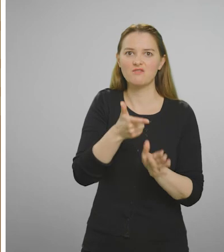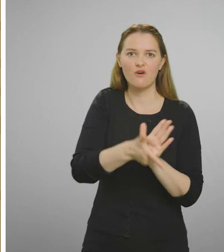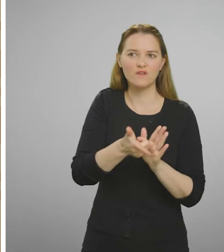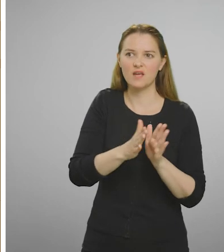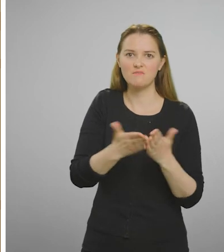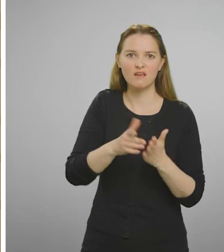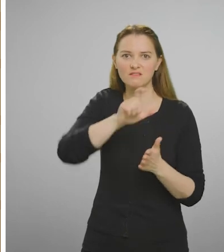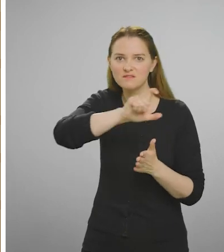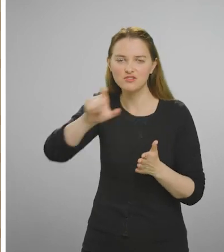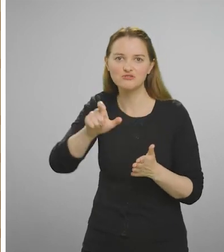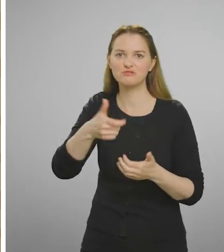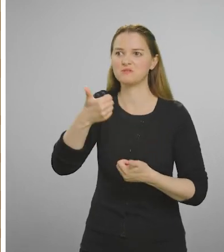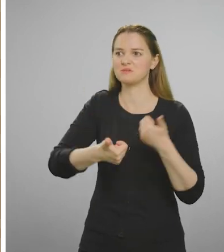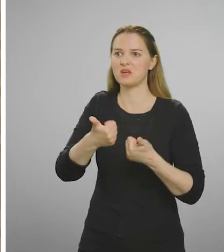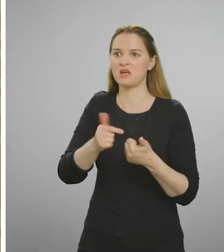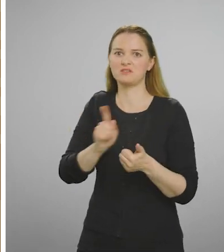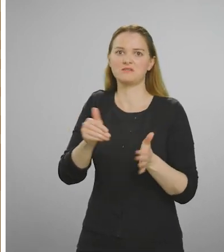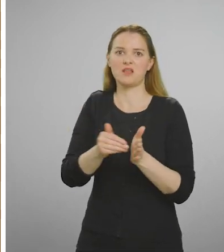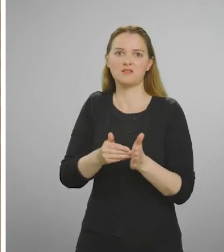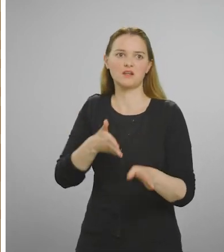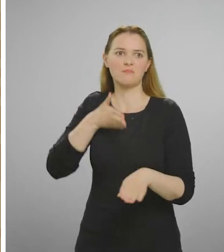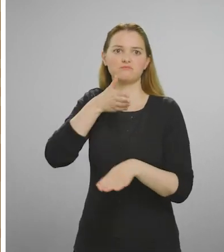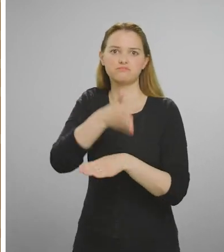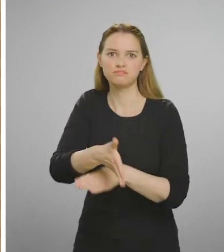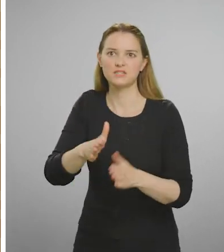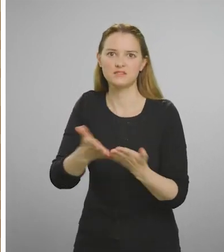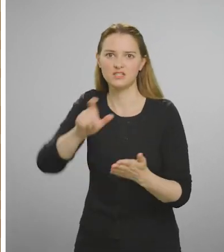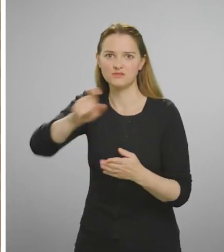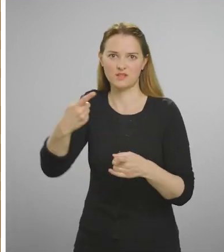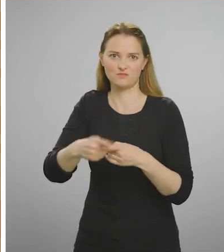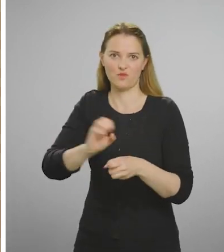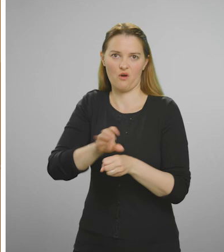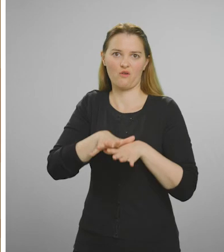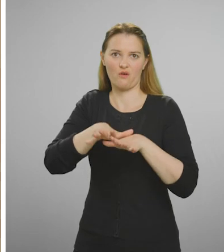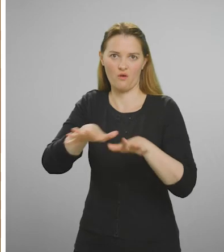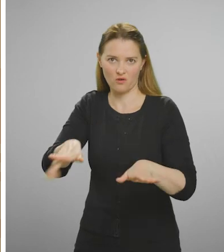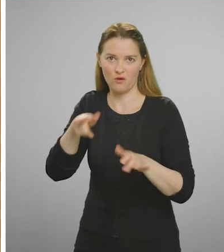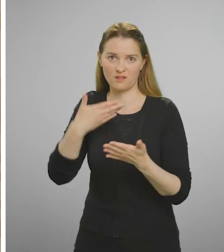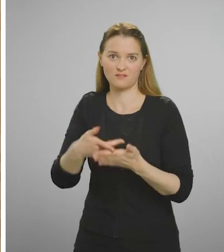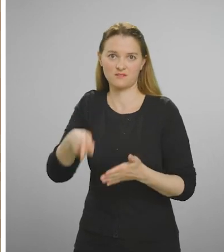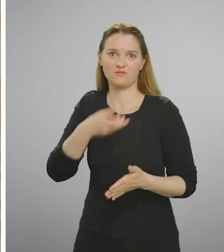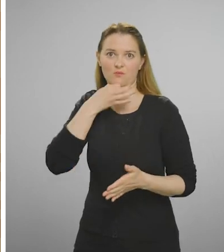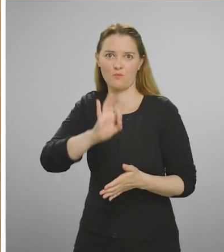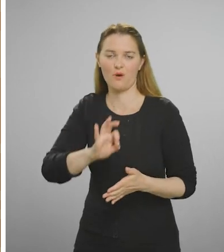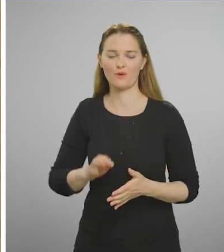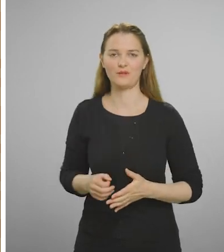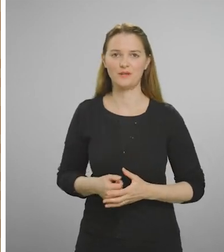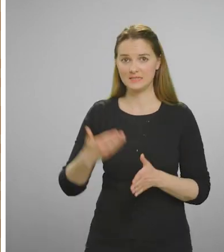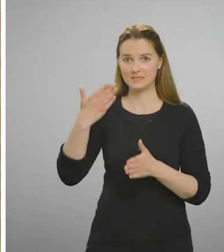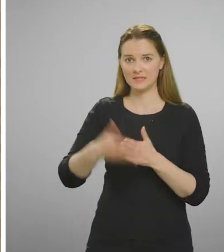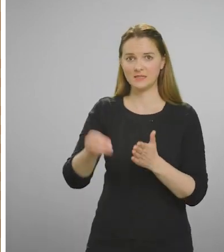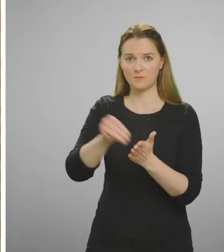i potpuno neovisnom, naročito o radnom vremenu knjižnice, fizičkim primjercima i trenutnim epidemiološkim